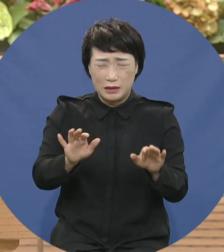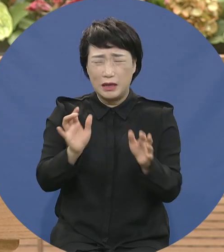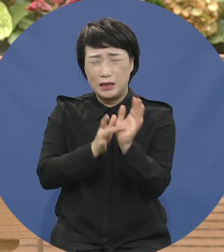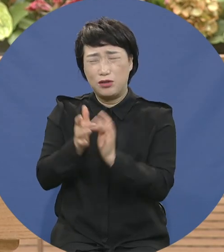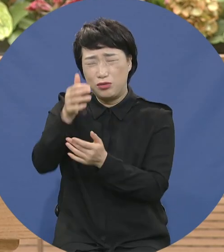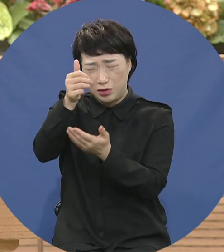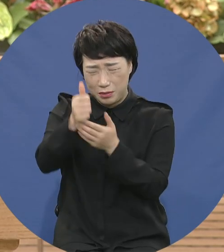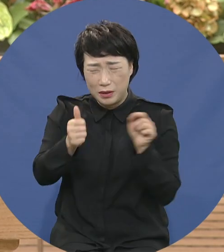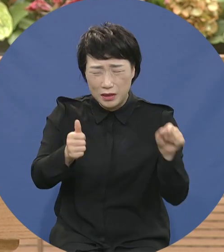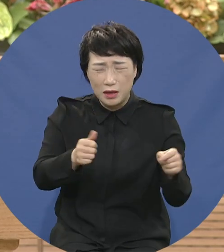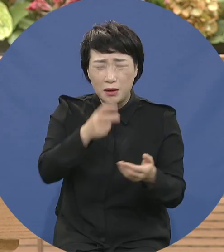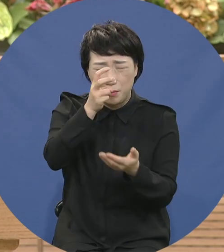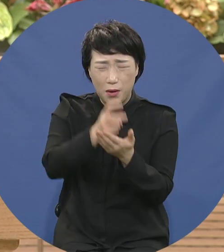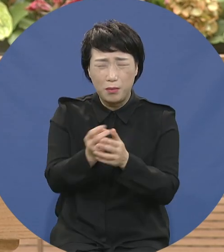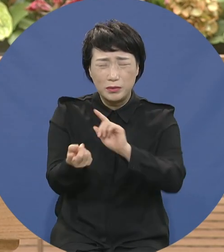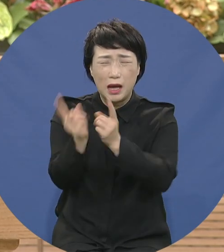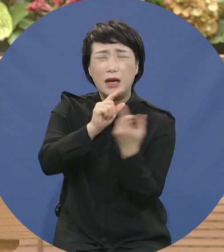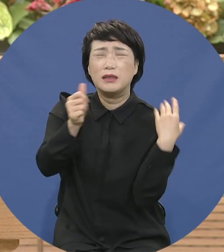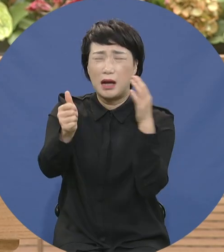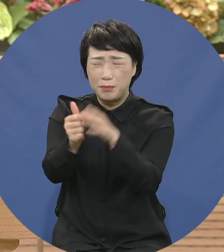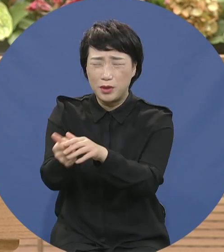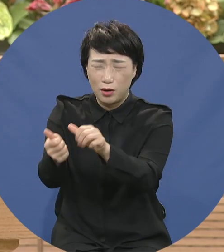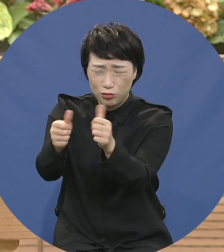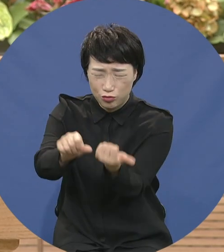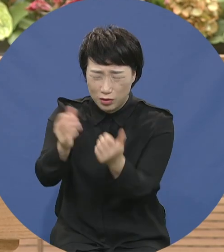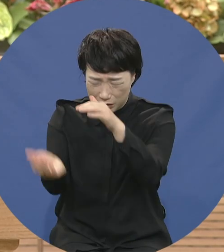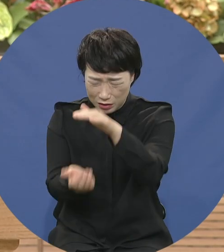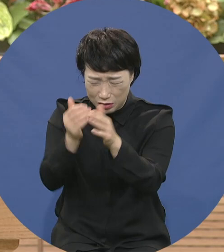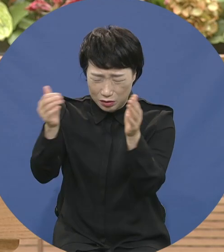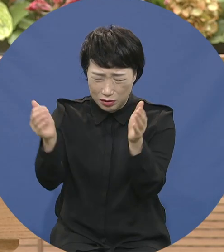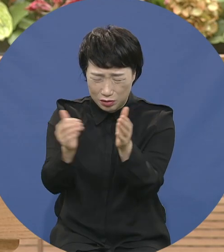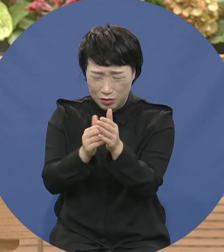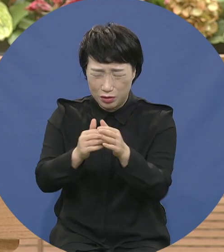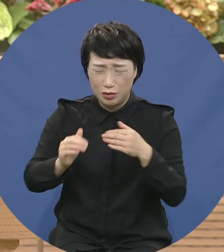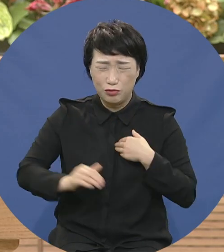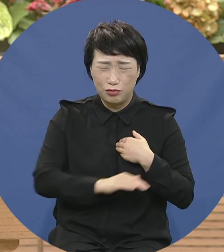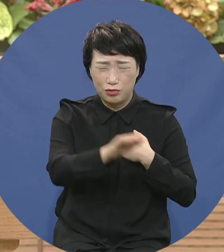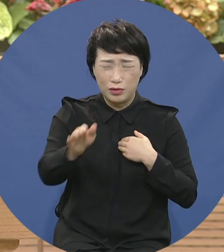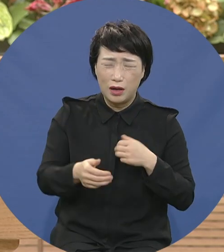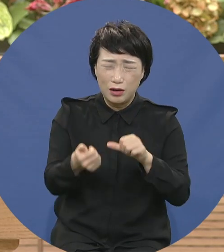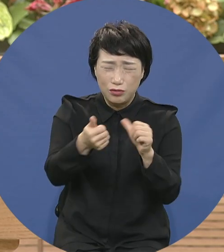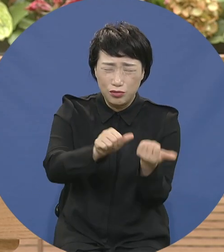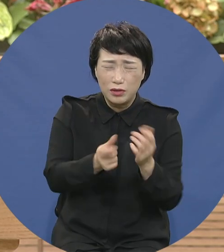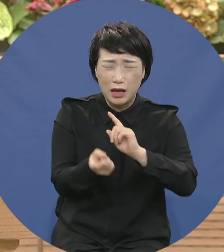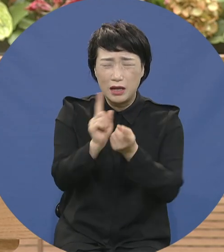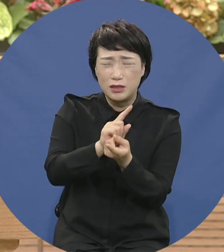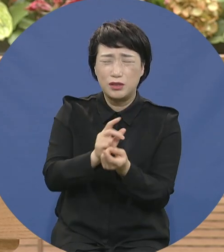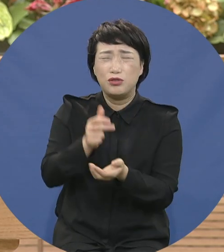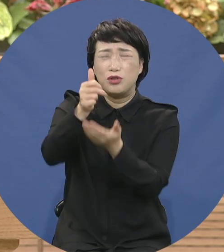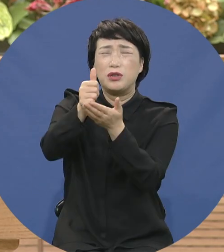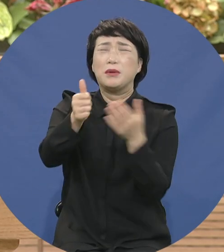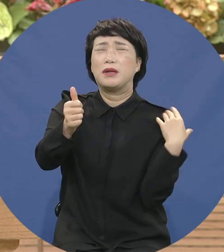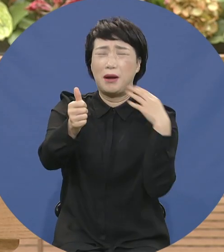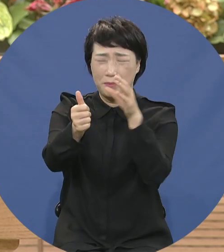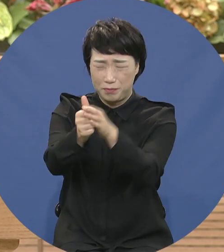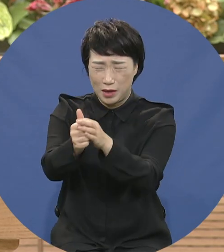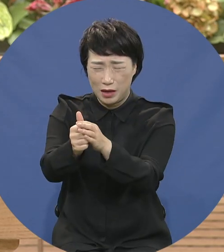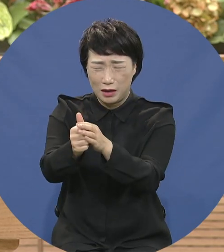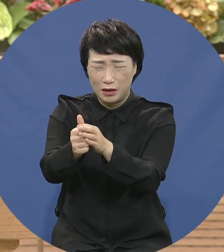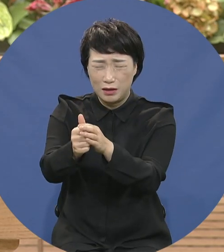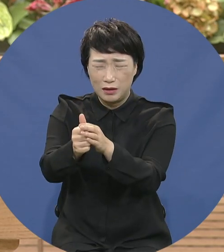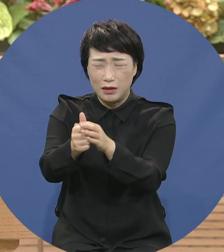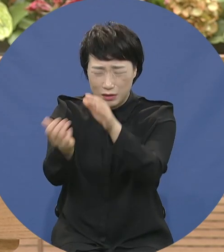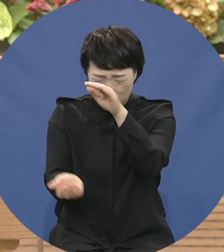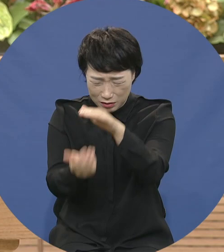예수께서 그 법을 죽으심으로 이루시고 우리가 죽을 대신 주님이 대신 죽음의 법을